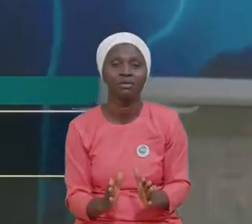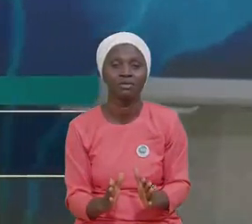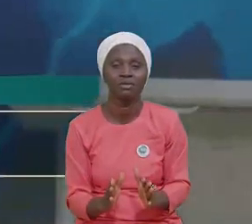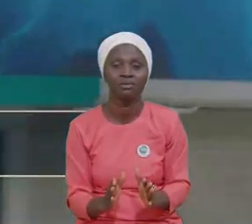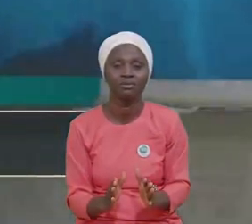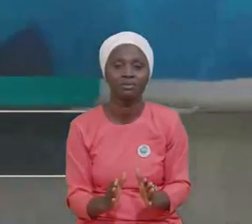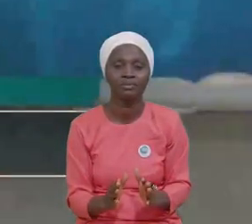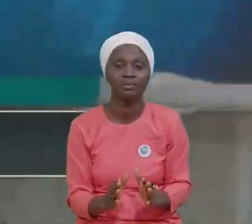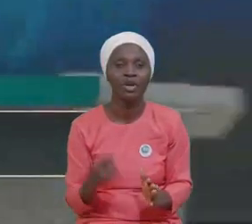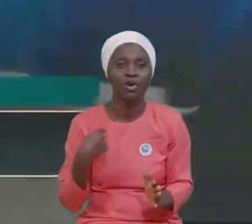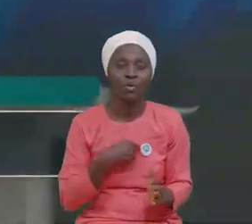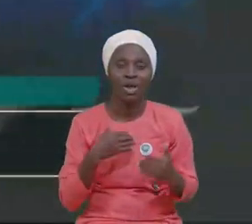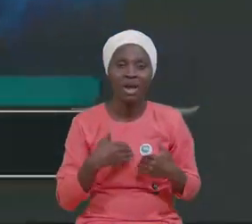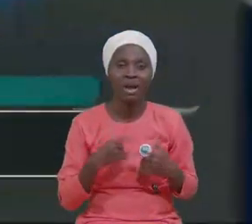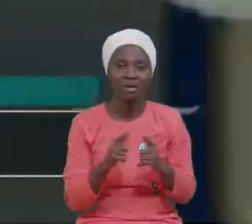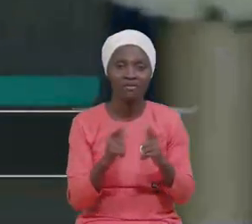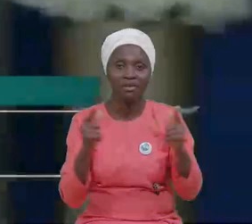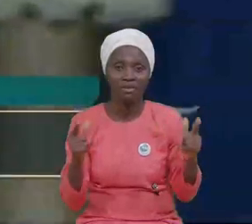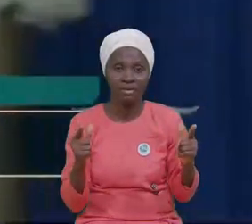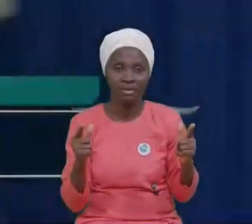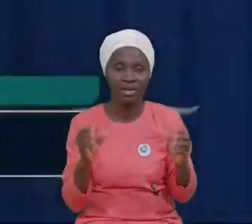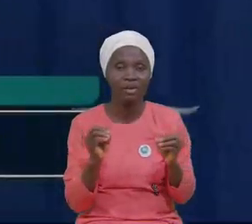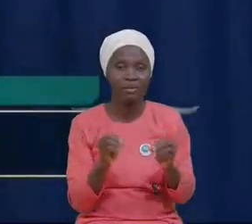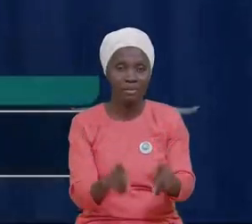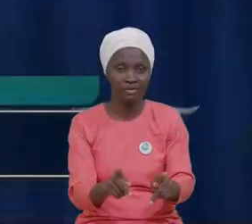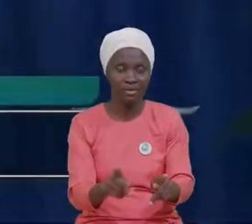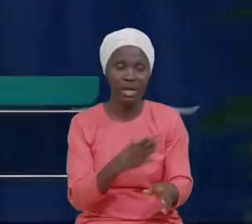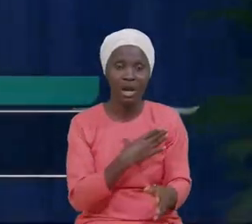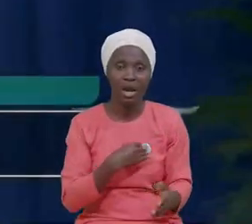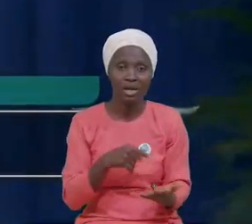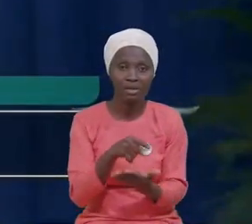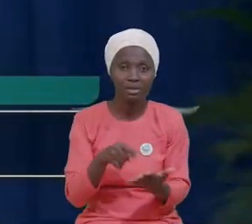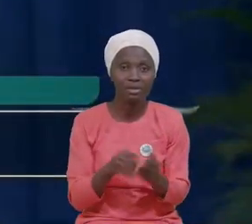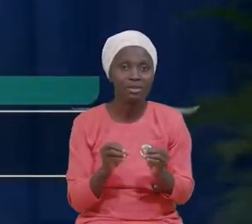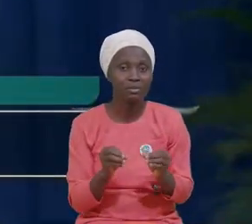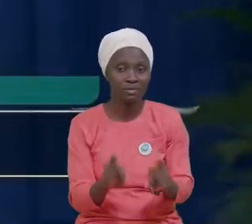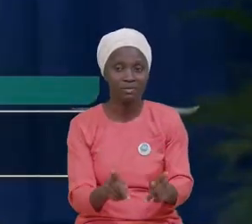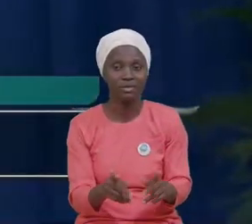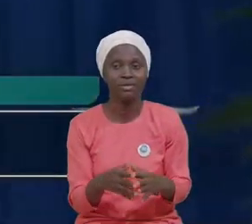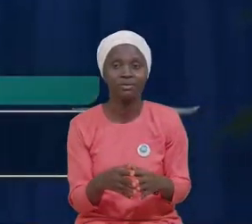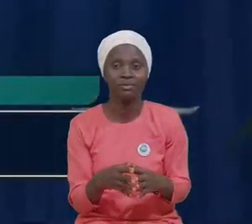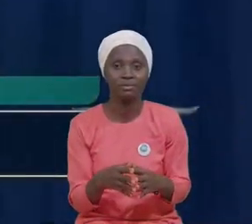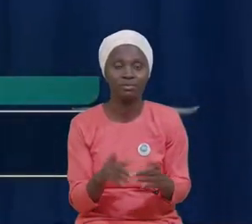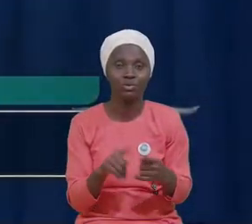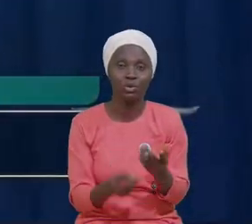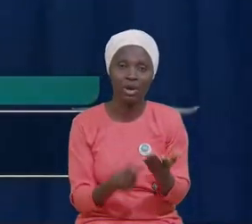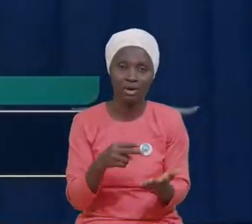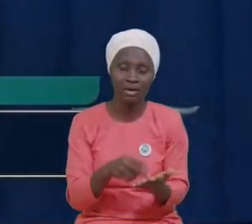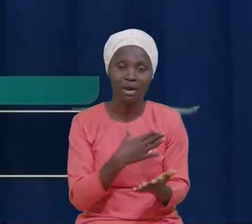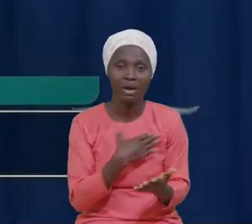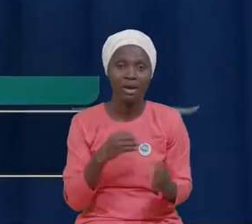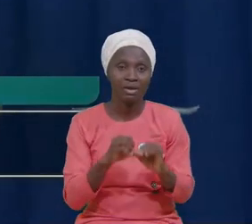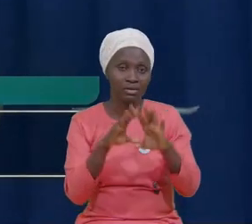l'Évangile. Nous avons un grand privilège, et ce grand privilège de nous lever et de